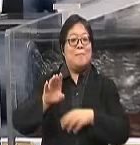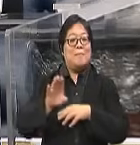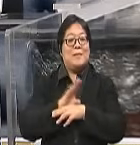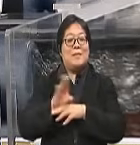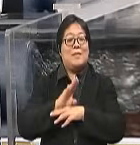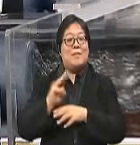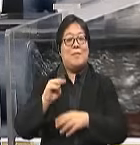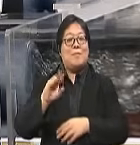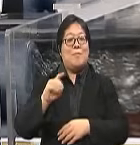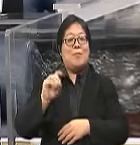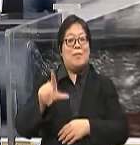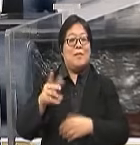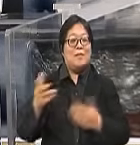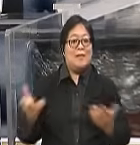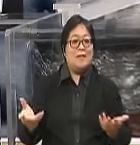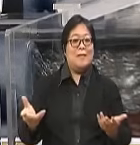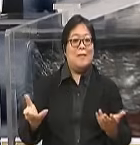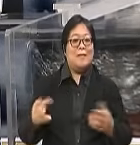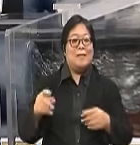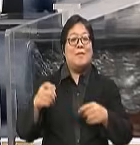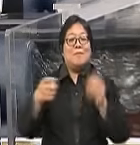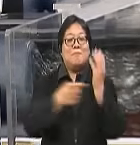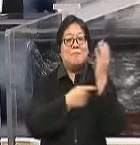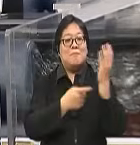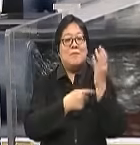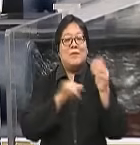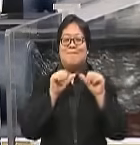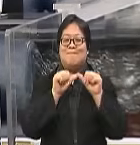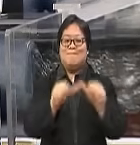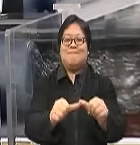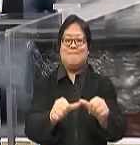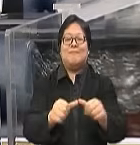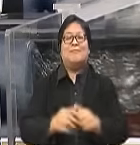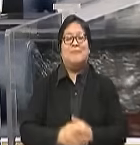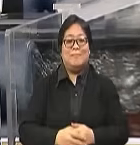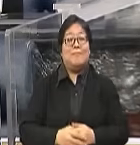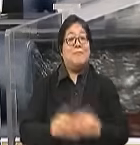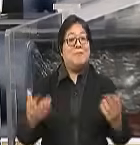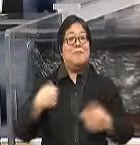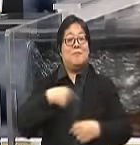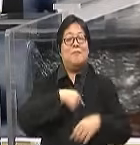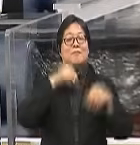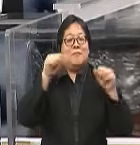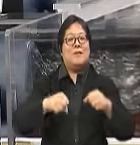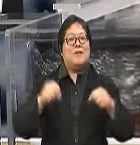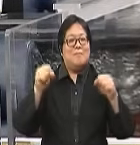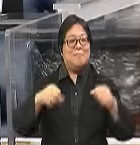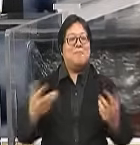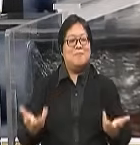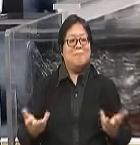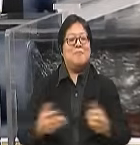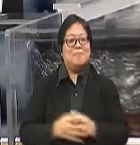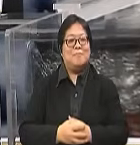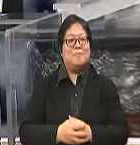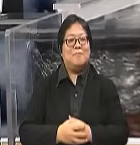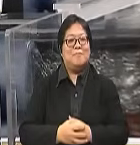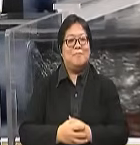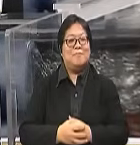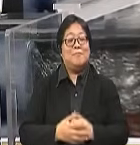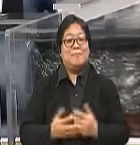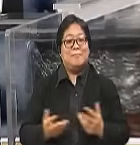bisnis model for pencuri getah ini istaf Teenebelle jadi dengan itu kita boleh mampu untuk